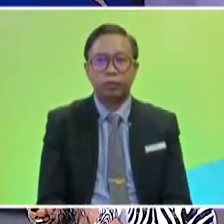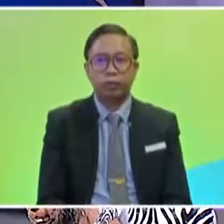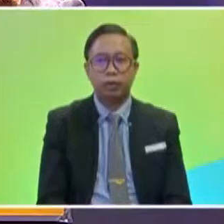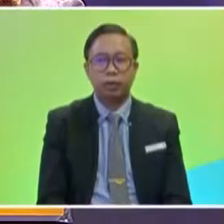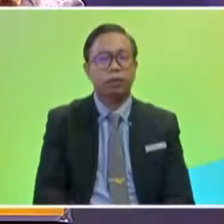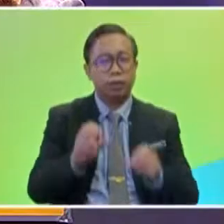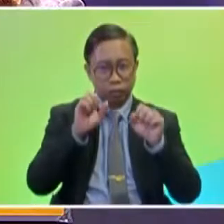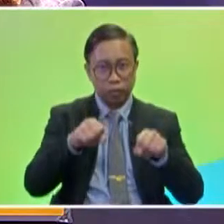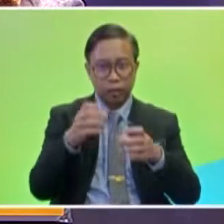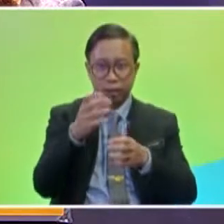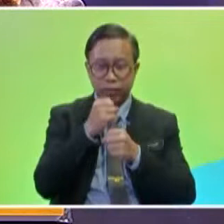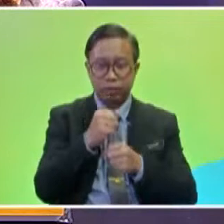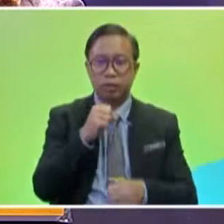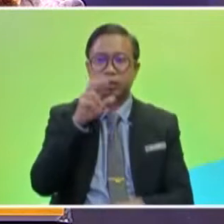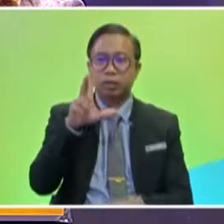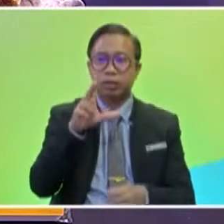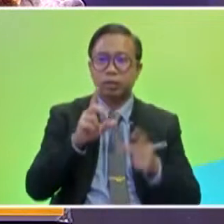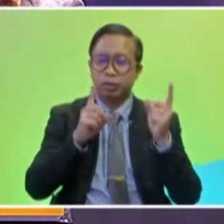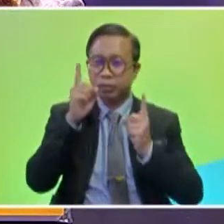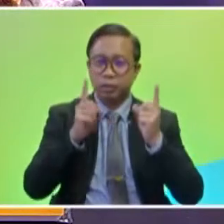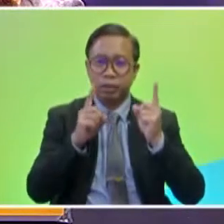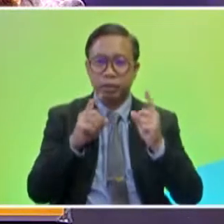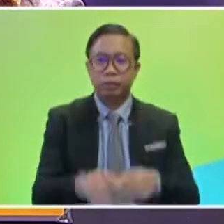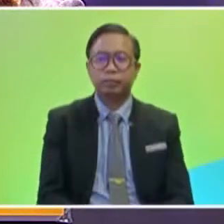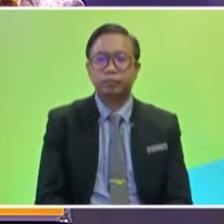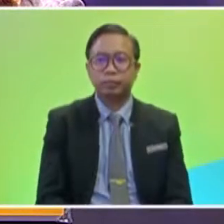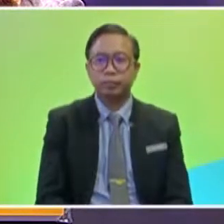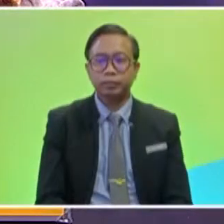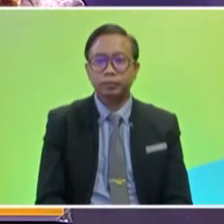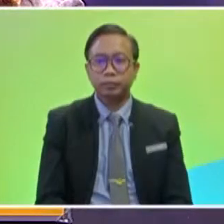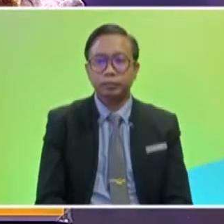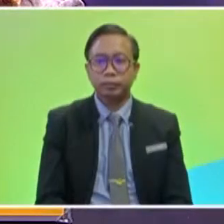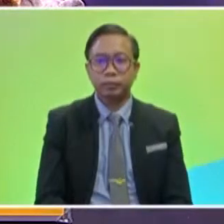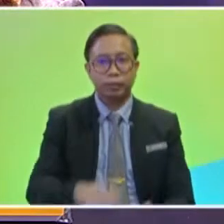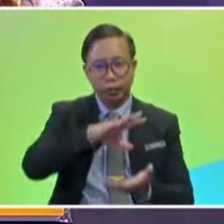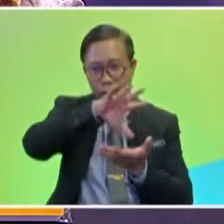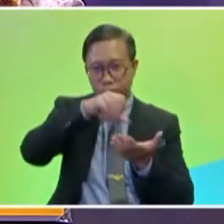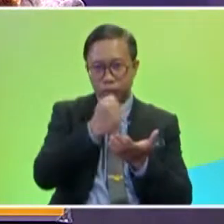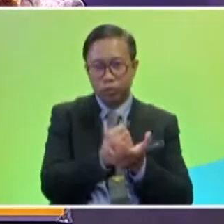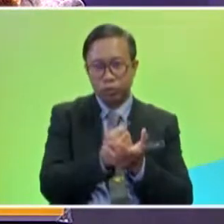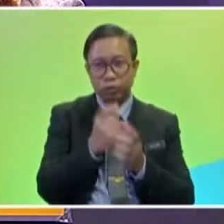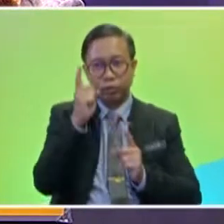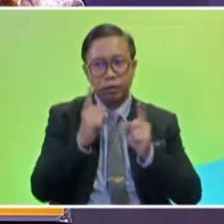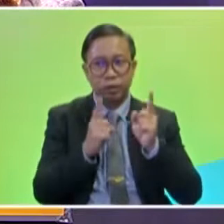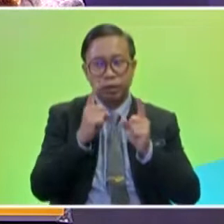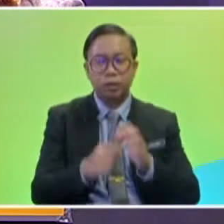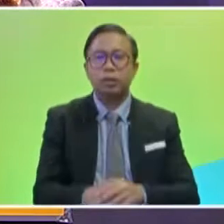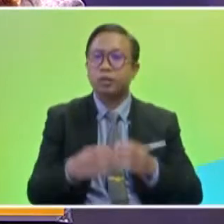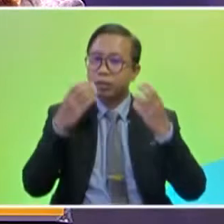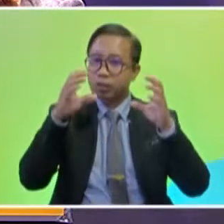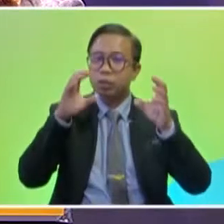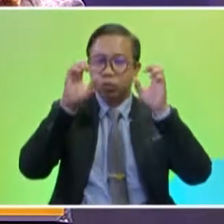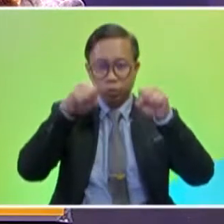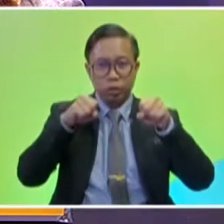Daffa Ceko bagi tiga bintang 3 bintang jadi daripada keseluruhan abinta yang saya dapat ini mungkin si